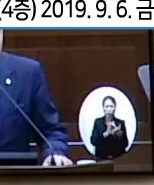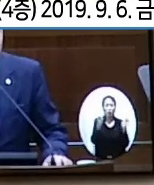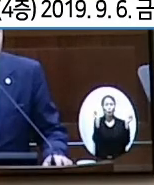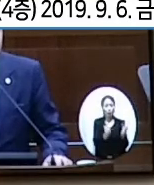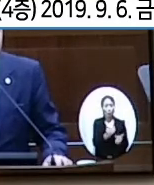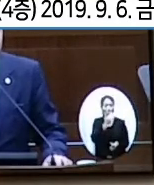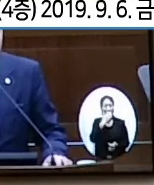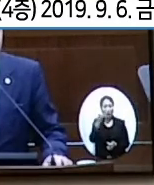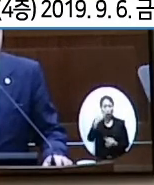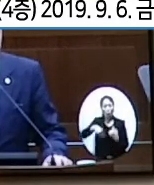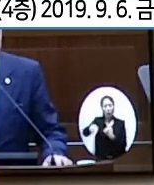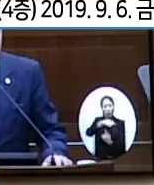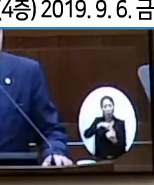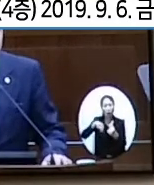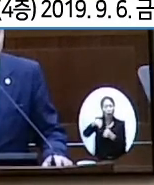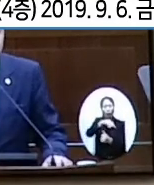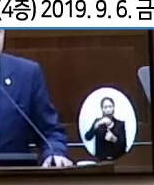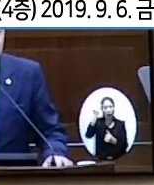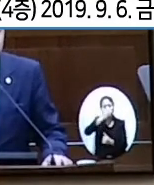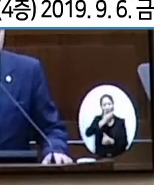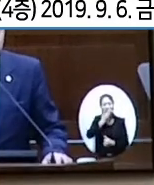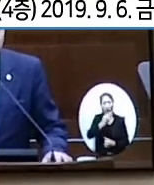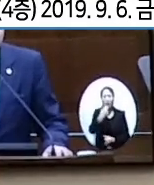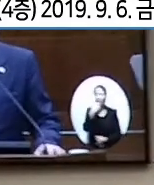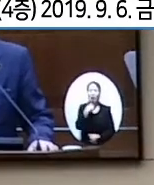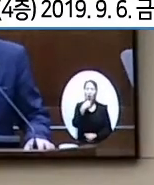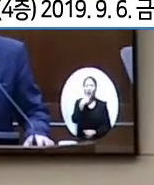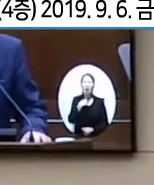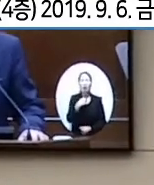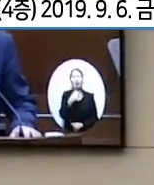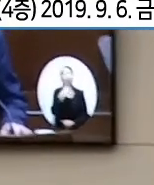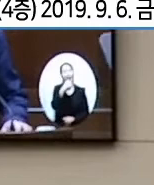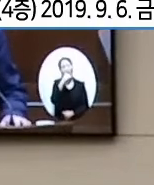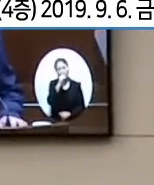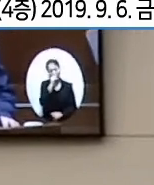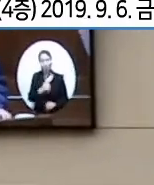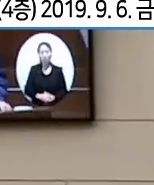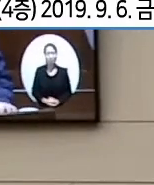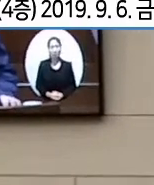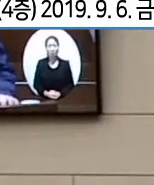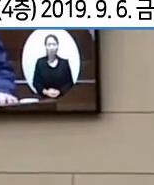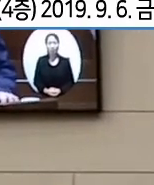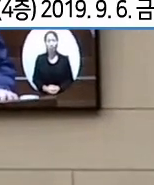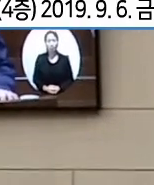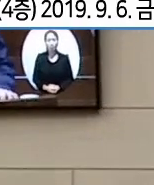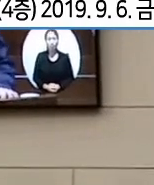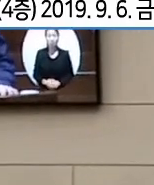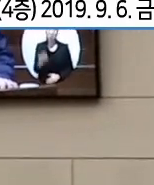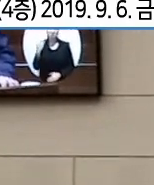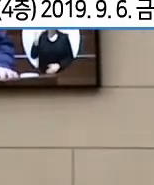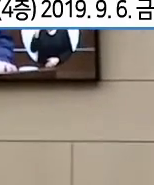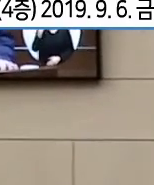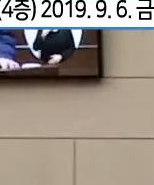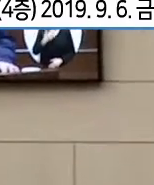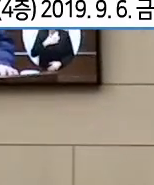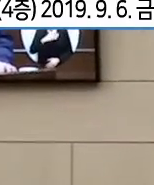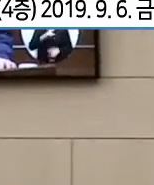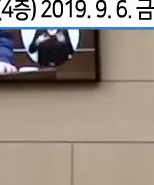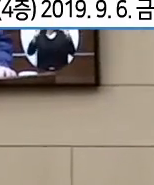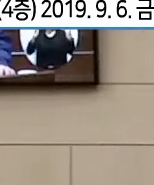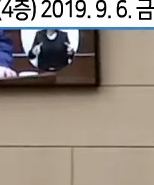줄이고 환경도 보호할 수 있는 일석이조의 효과를 거둘 수 있습니다. 최근 우리 지역을